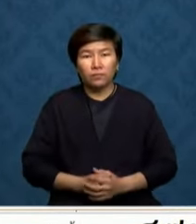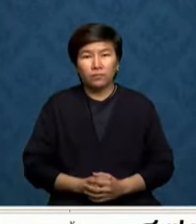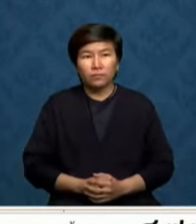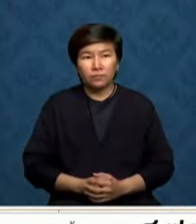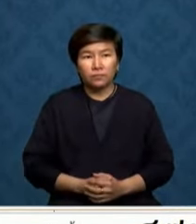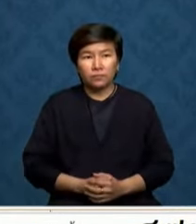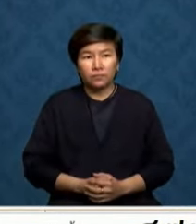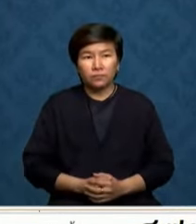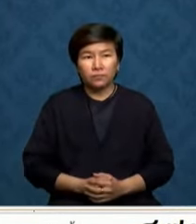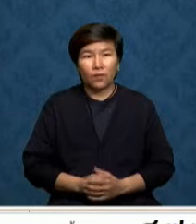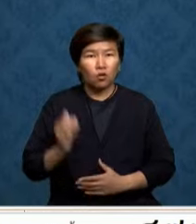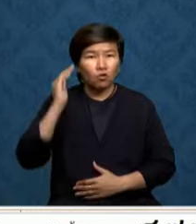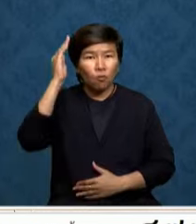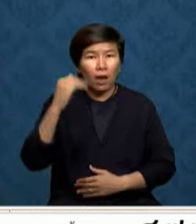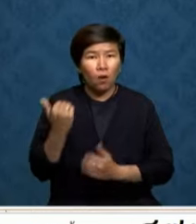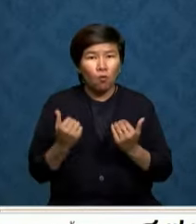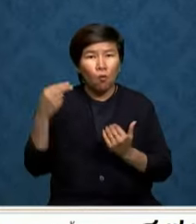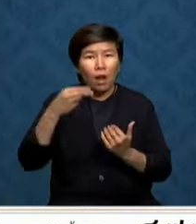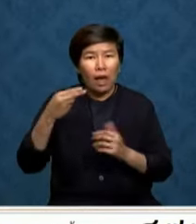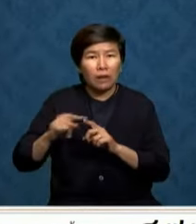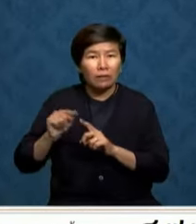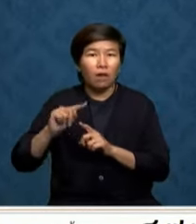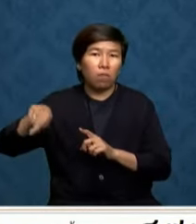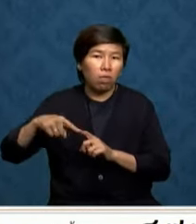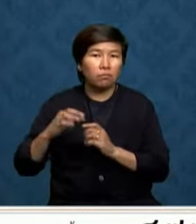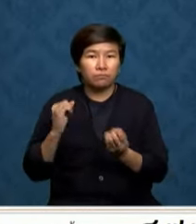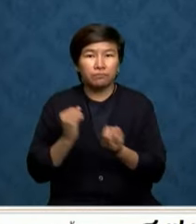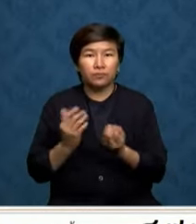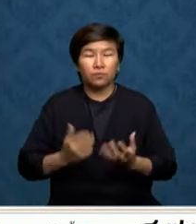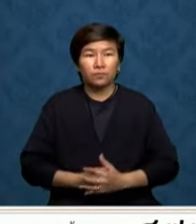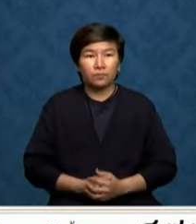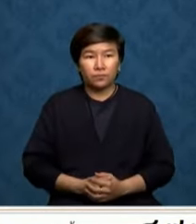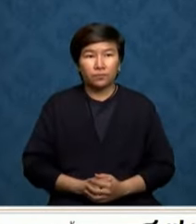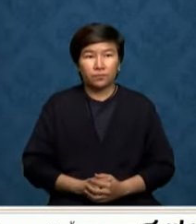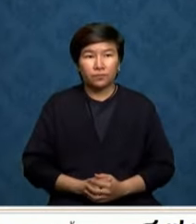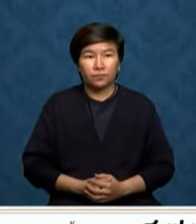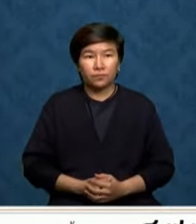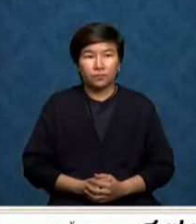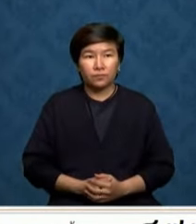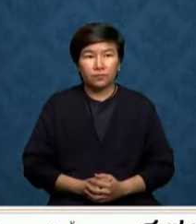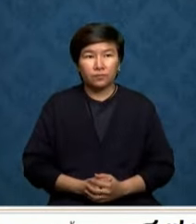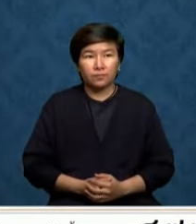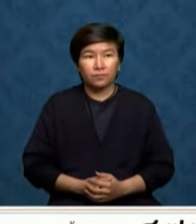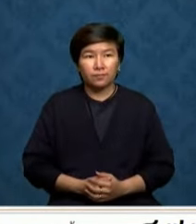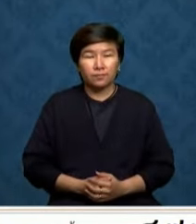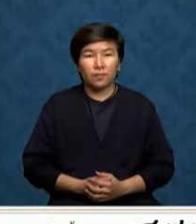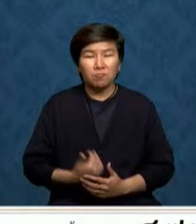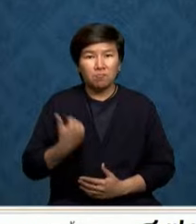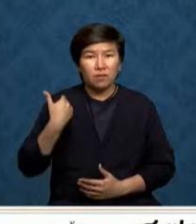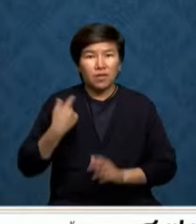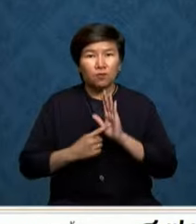ผลกระทบกับลูกหลานของเรามีเพื่อนสมาชิกบอกว่าท่านเป็นแม่เลี้ยงลูก 2